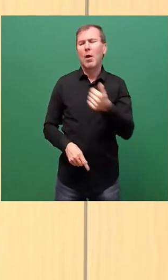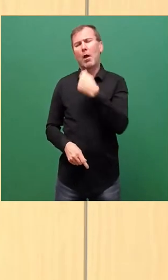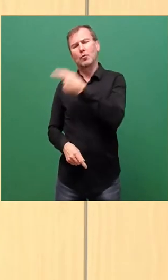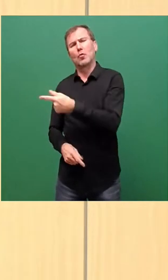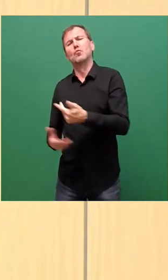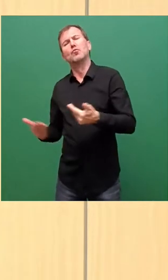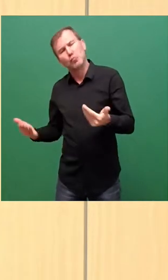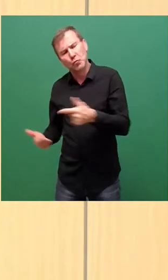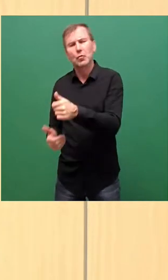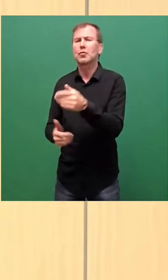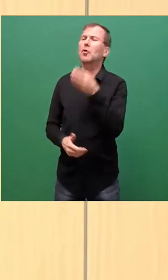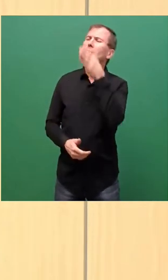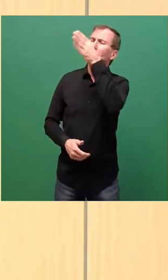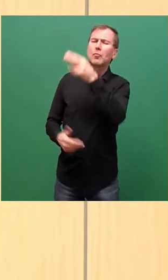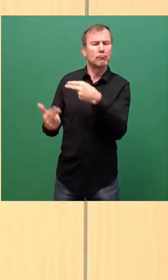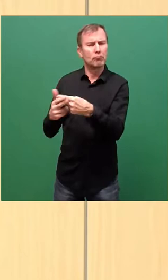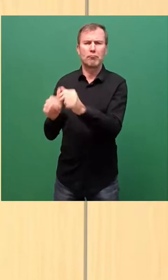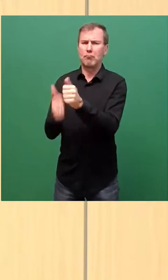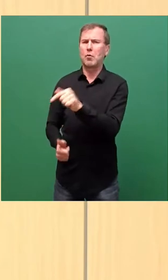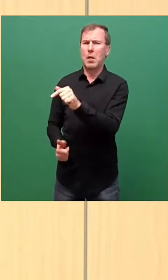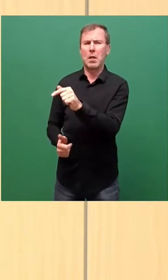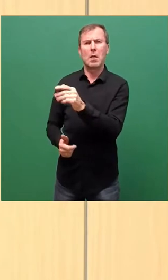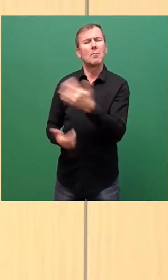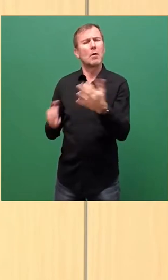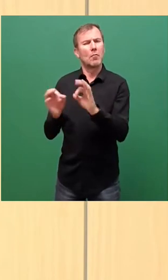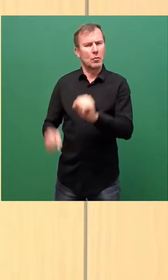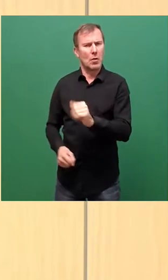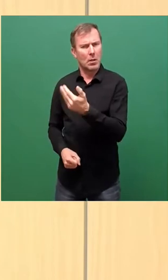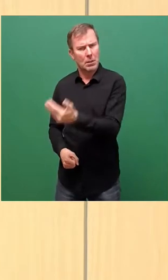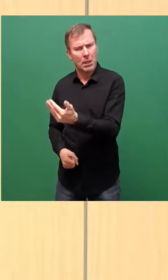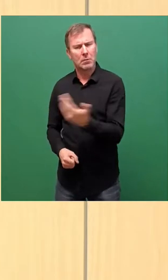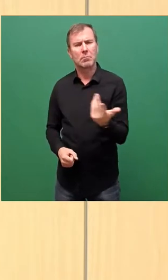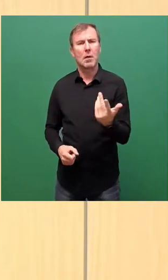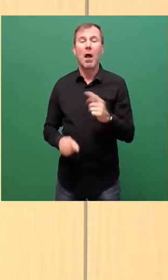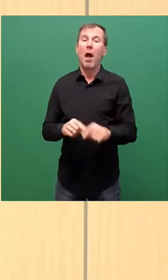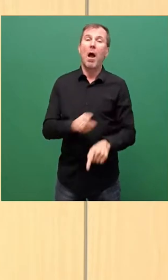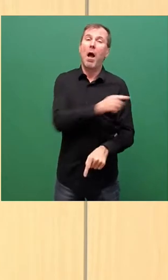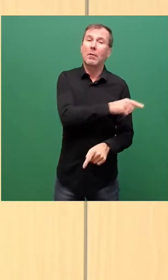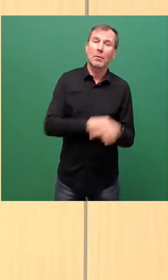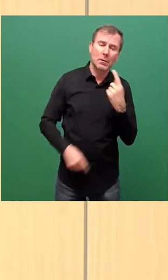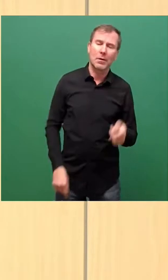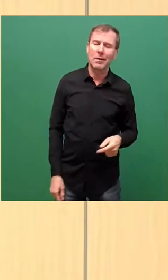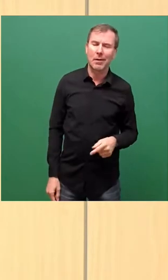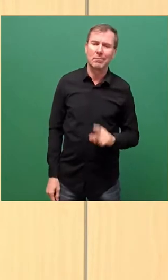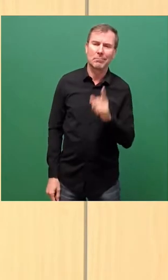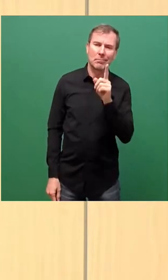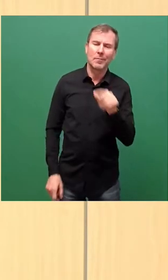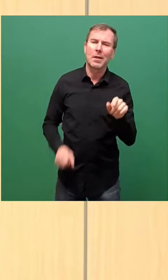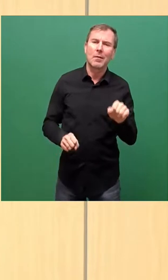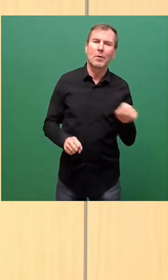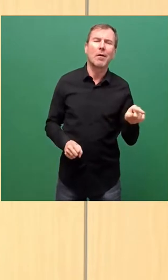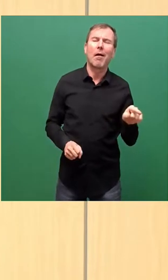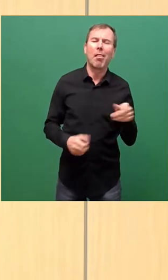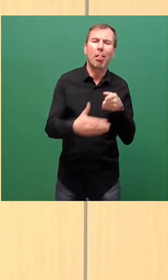der Zukunft, wie öffentlicher Nahverkehr funktionieren kann und muss. Und andere sagen, es wird sich möglicherweise als Sackgasse